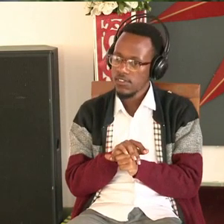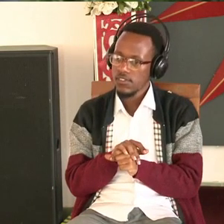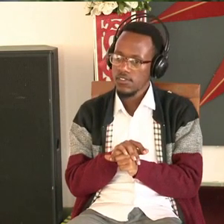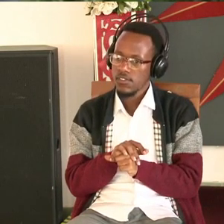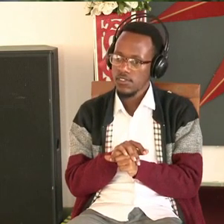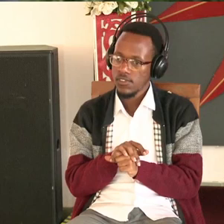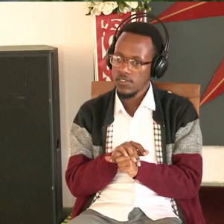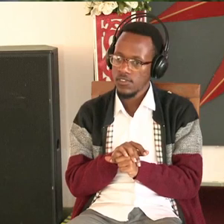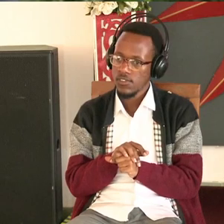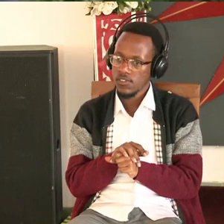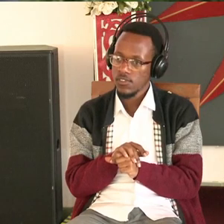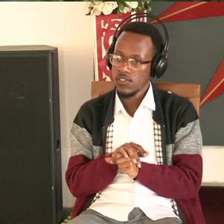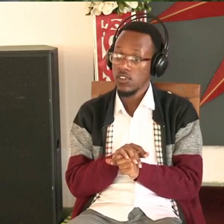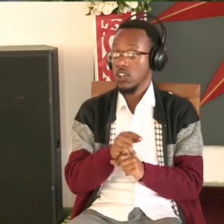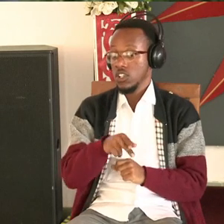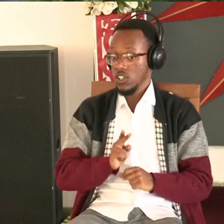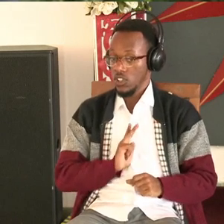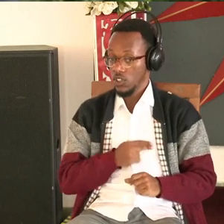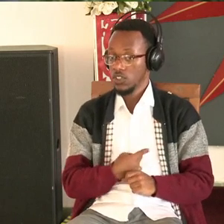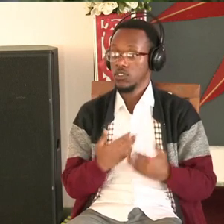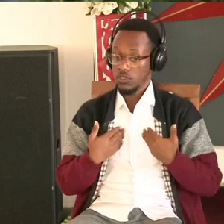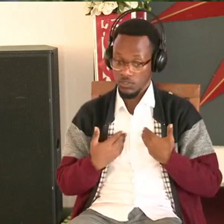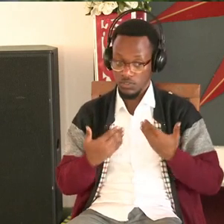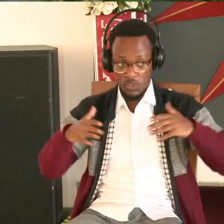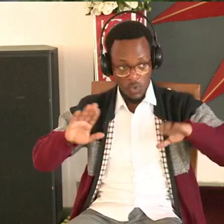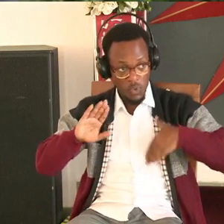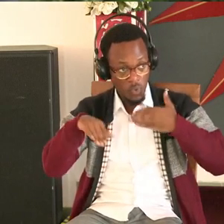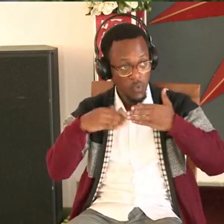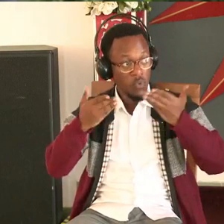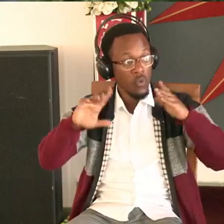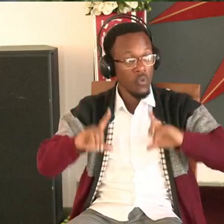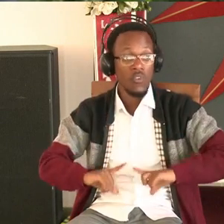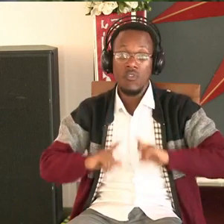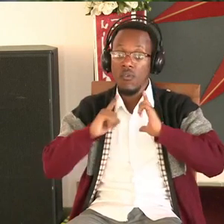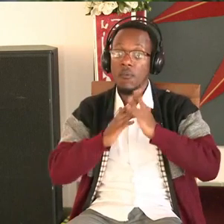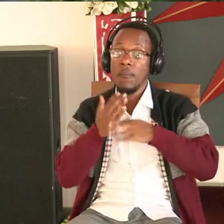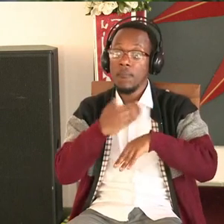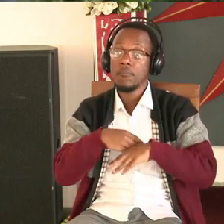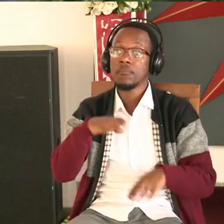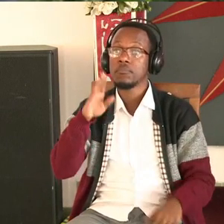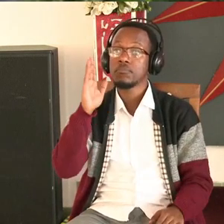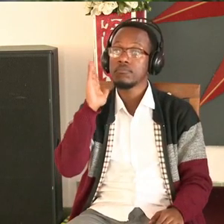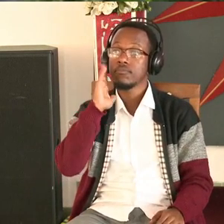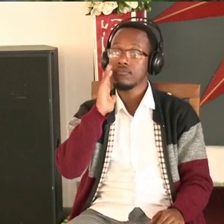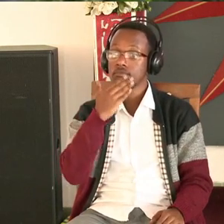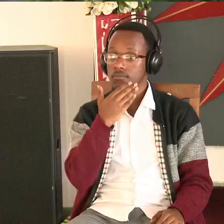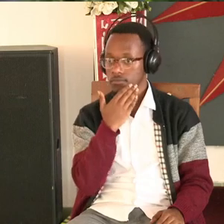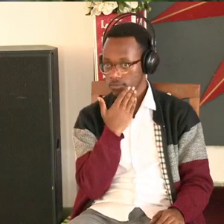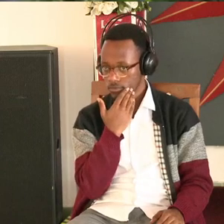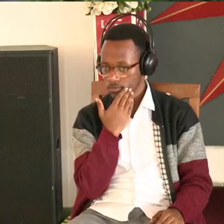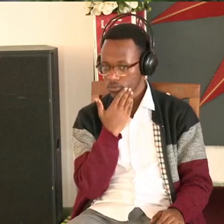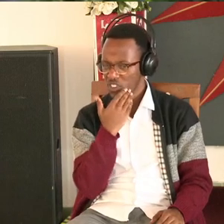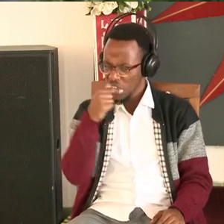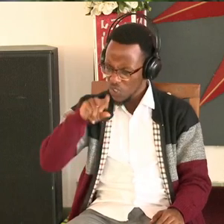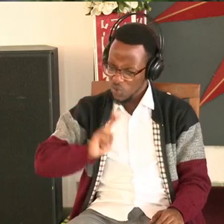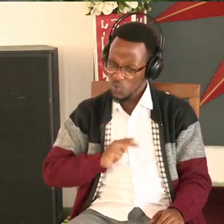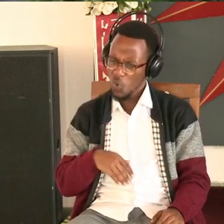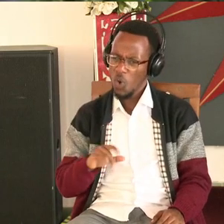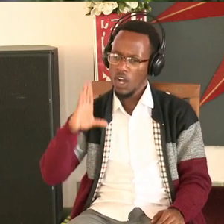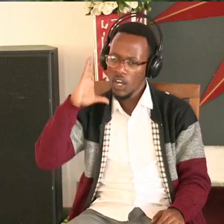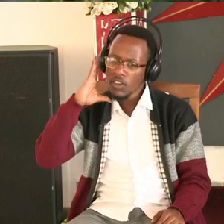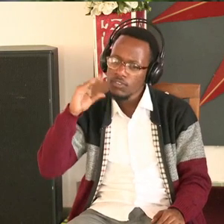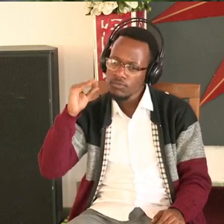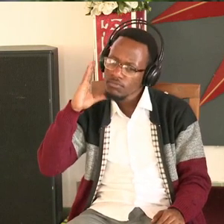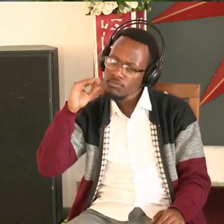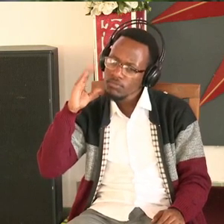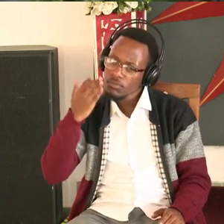amasezerano. Vivons tous par grâce. Kandi twese turi kubaho dushobora kubamo